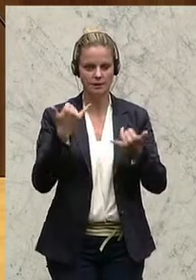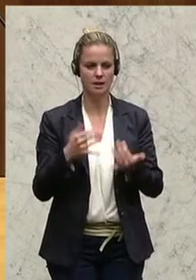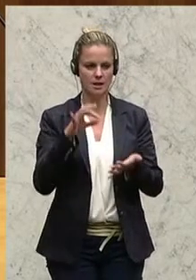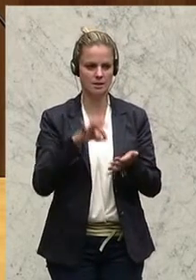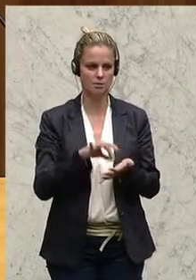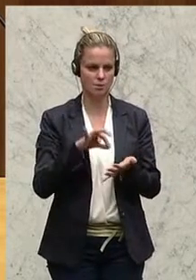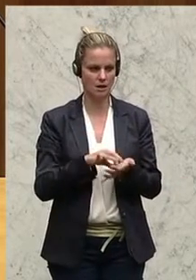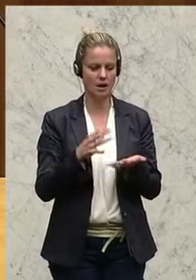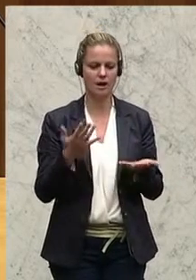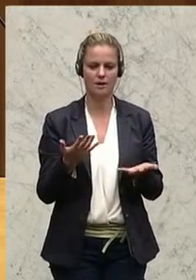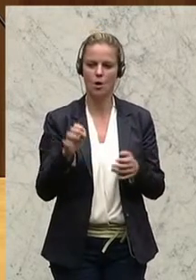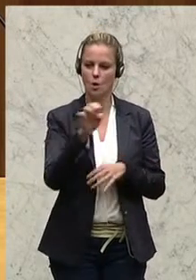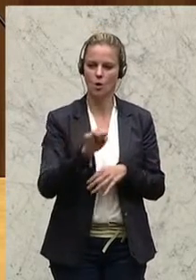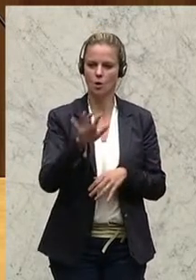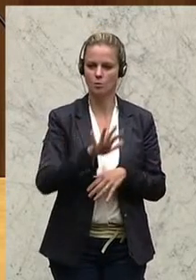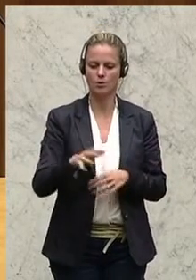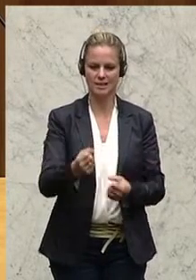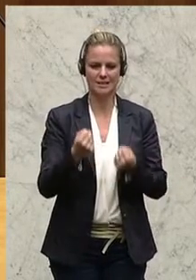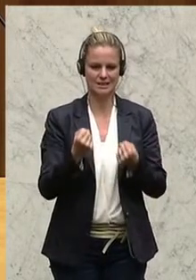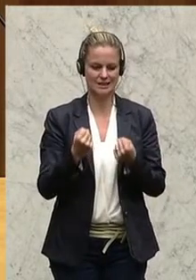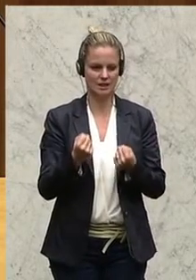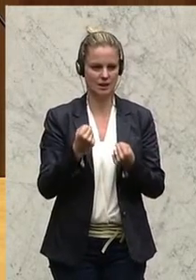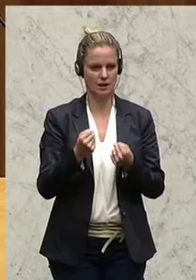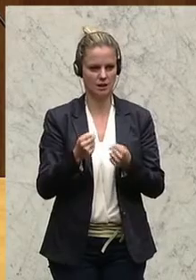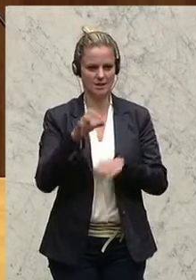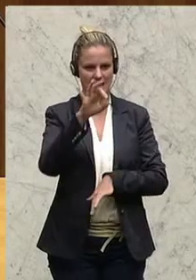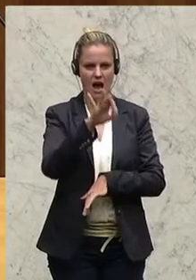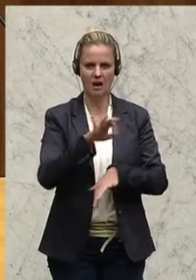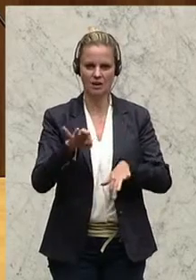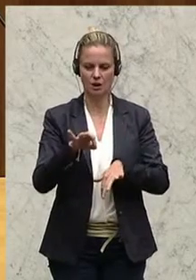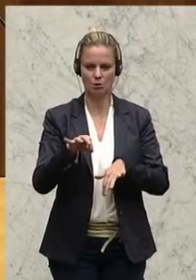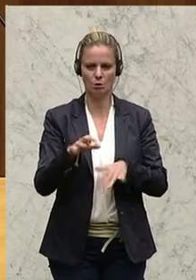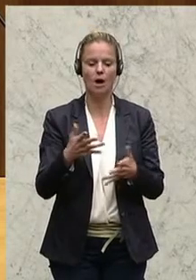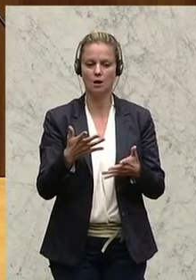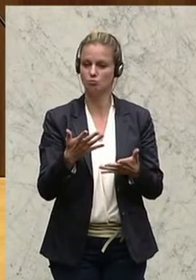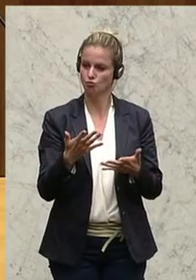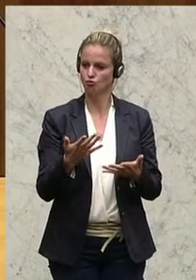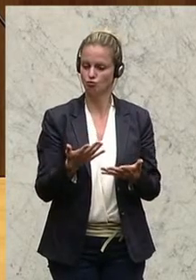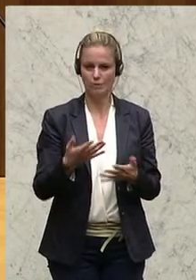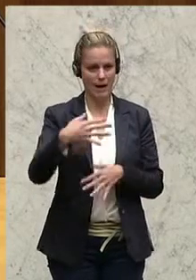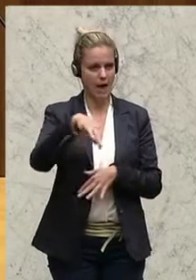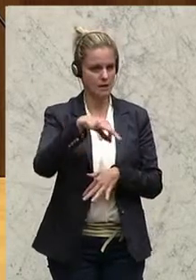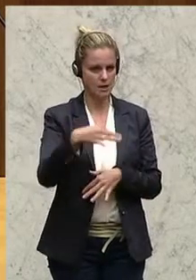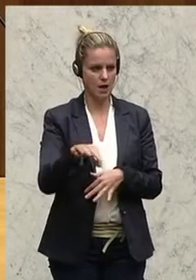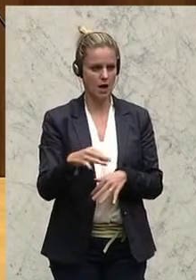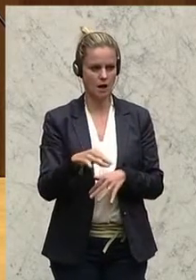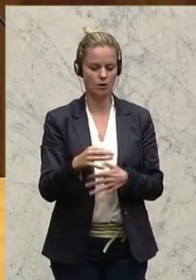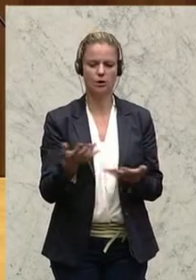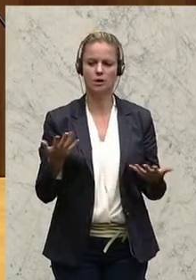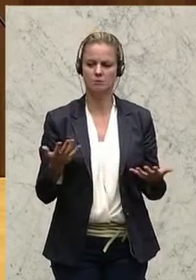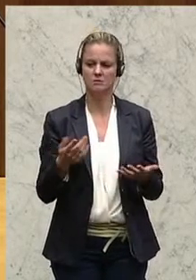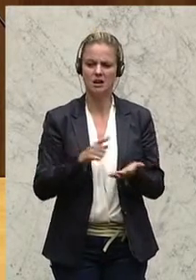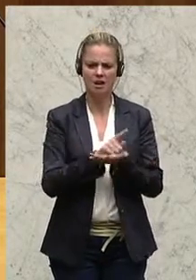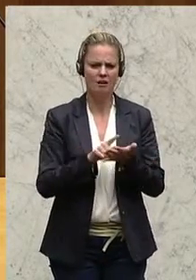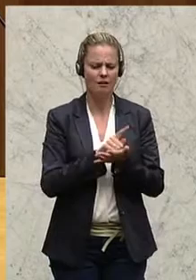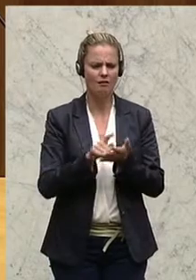ist unsere europäische Sicherheitsarchitektur weltweit einzigartig, entworfen in der Hochphase